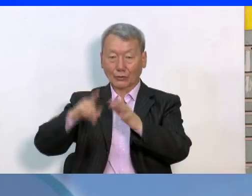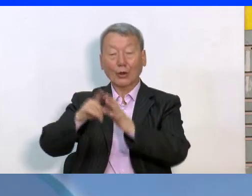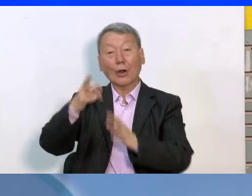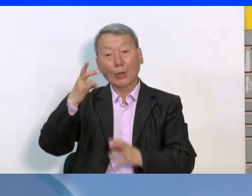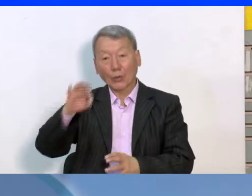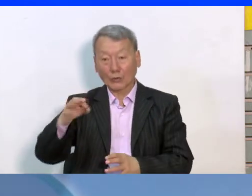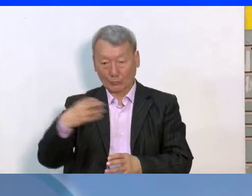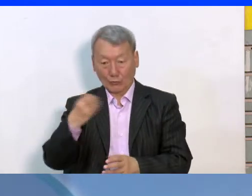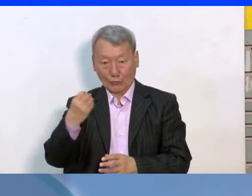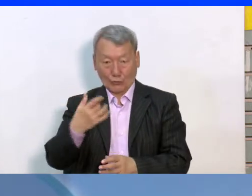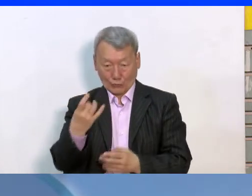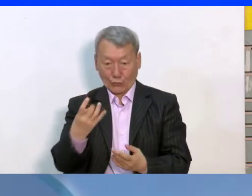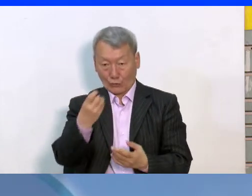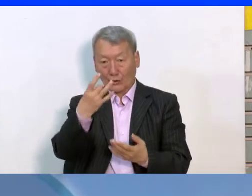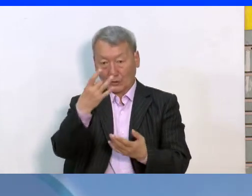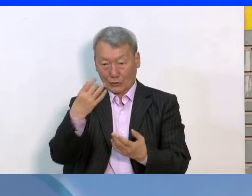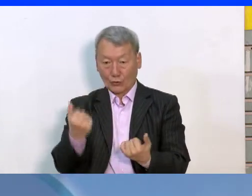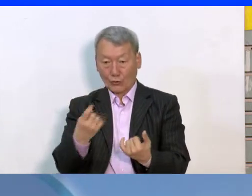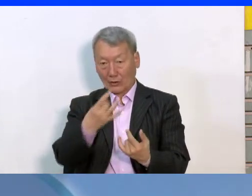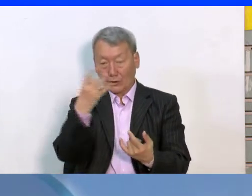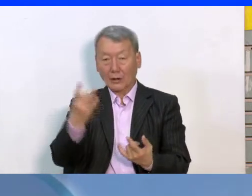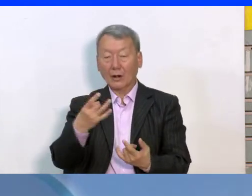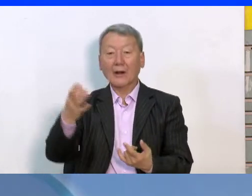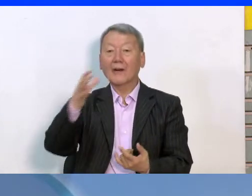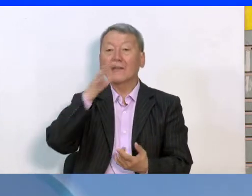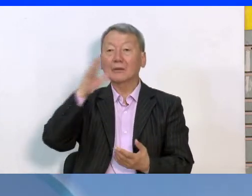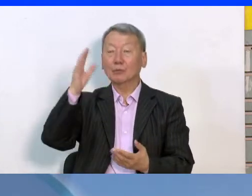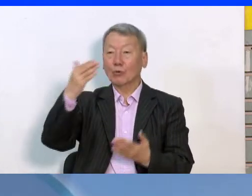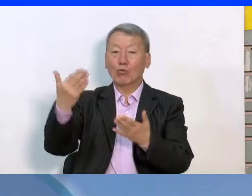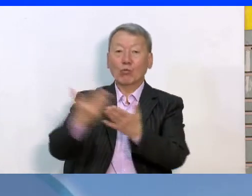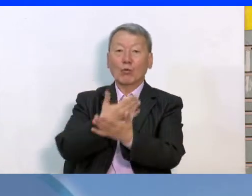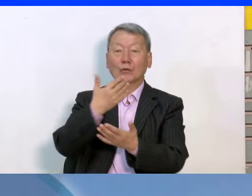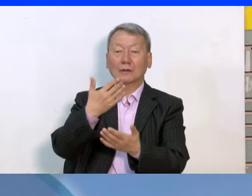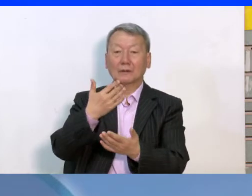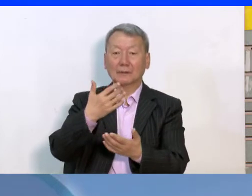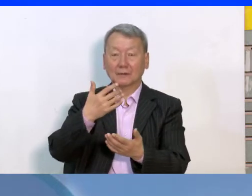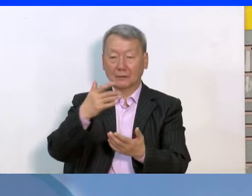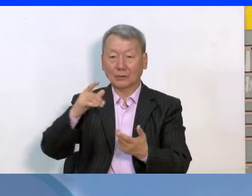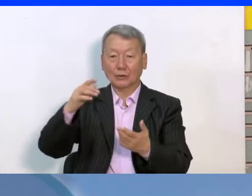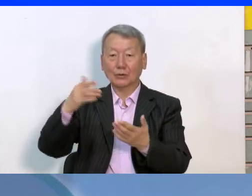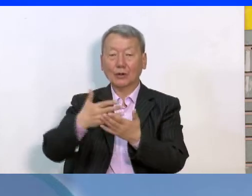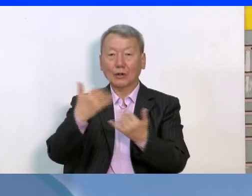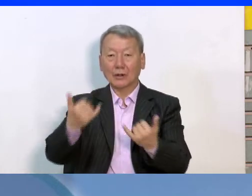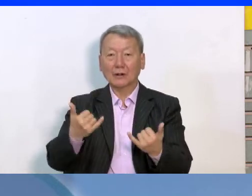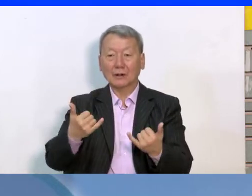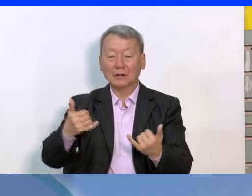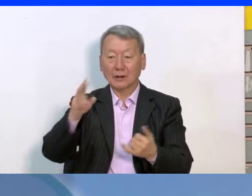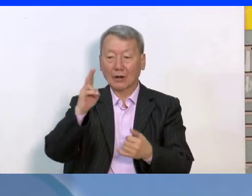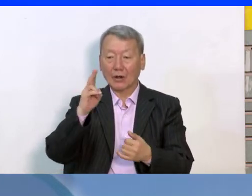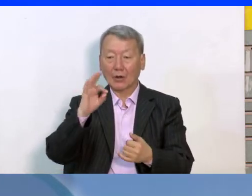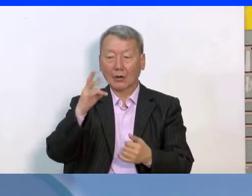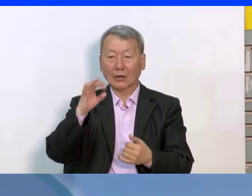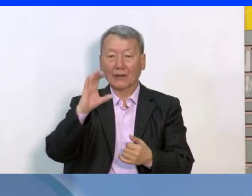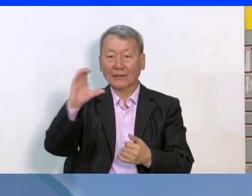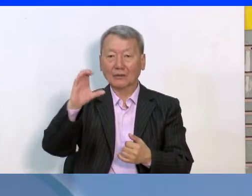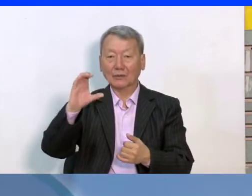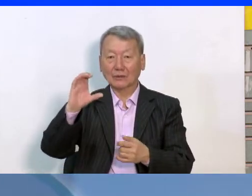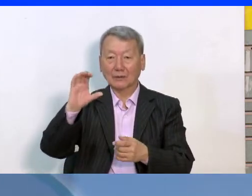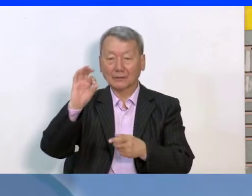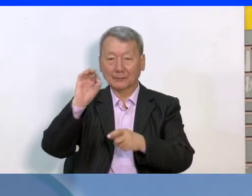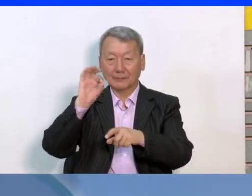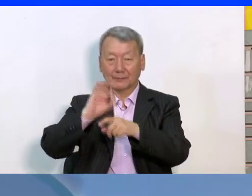Бирок айта кетчү нерсе, заманбап технологиялардын өнүгүшүнө байланыштуу бул коронавирус